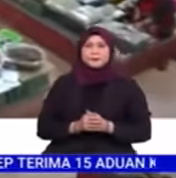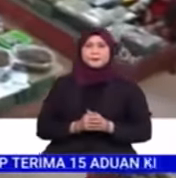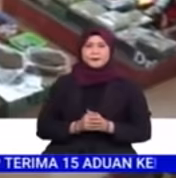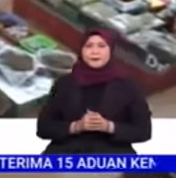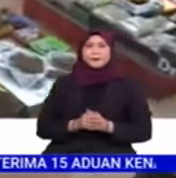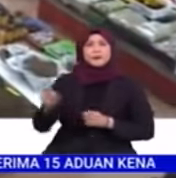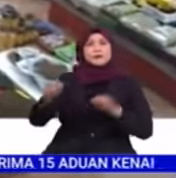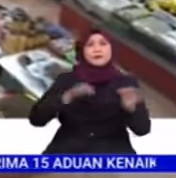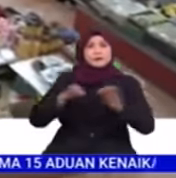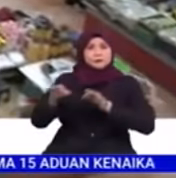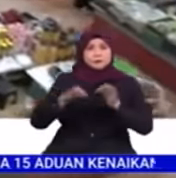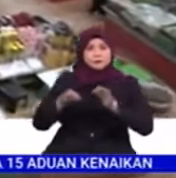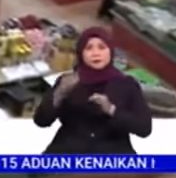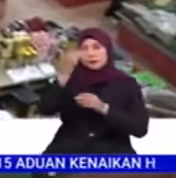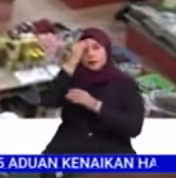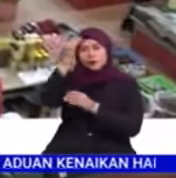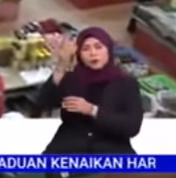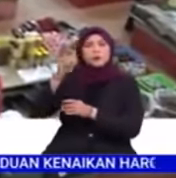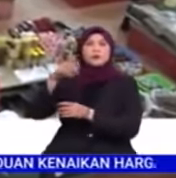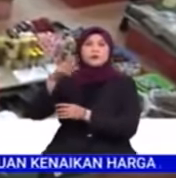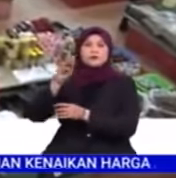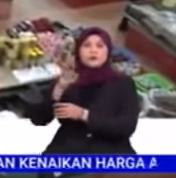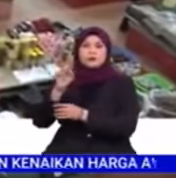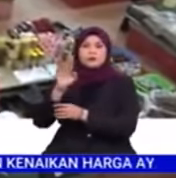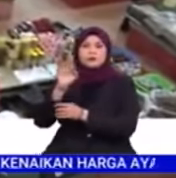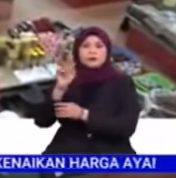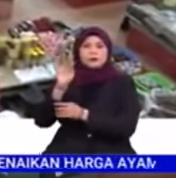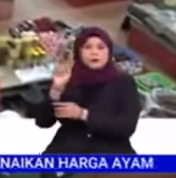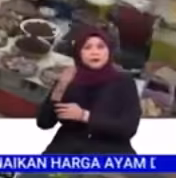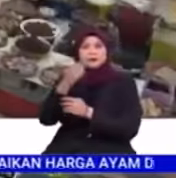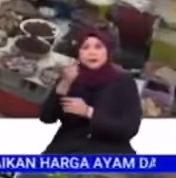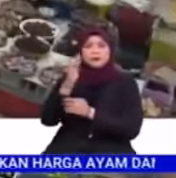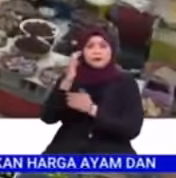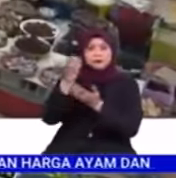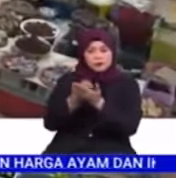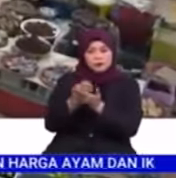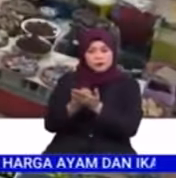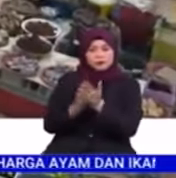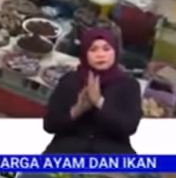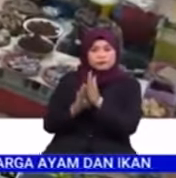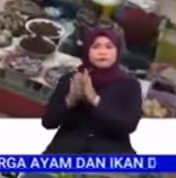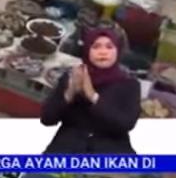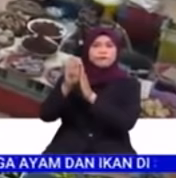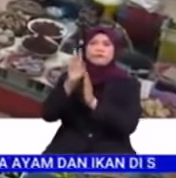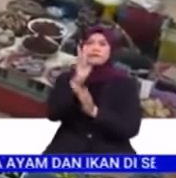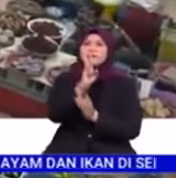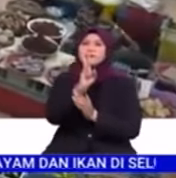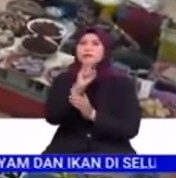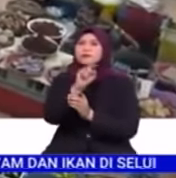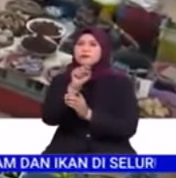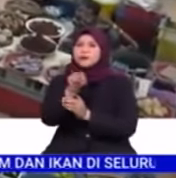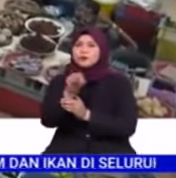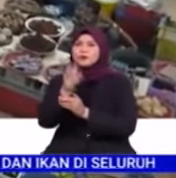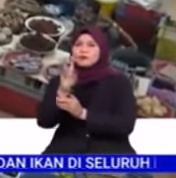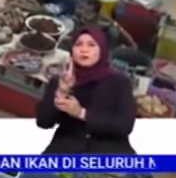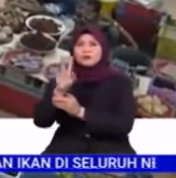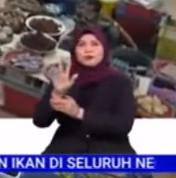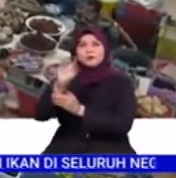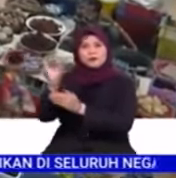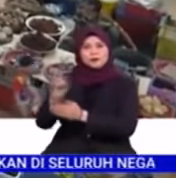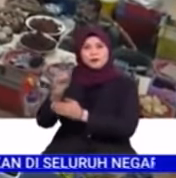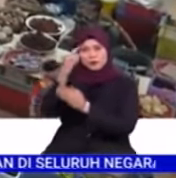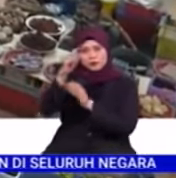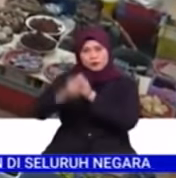Hai mengulas lanjut jatuh filsafat menjagakan ekonomi negara kembali pulih antara enam hingga tujuh Februari 500